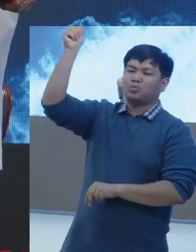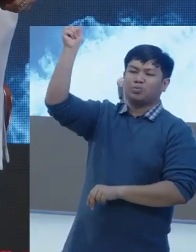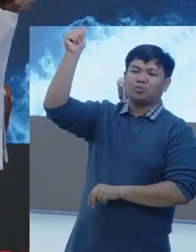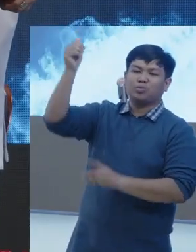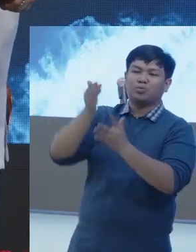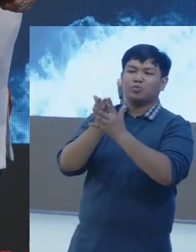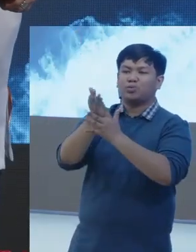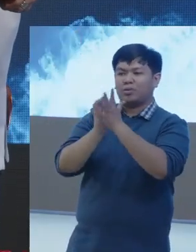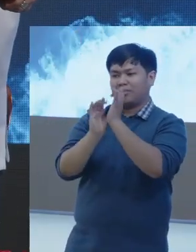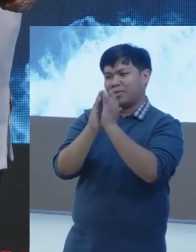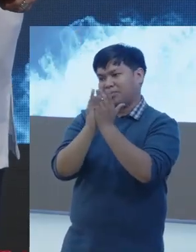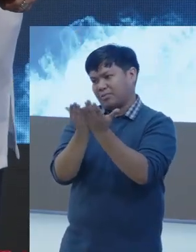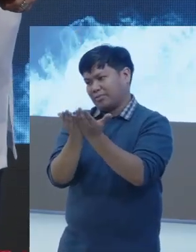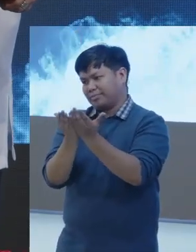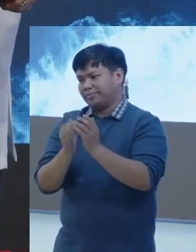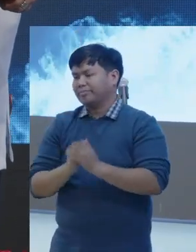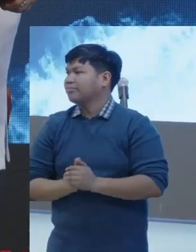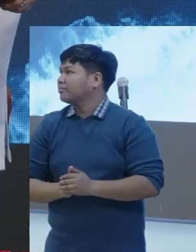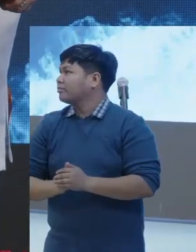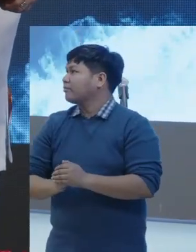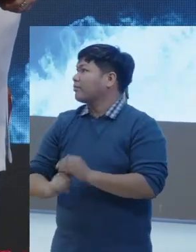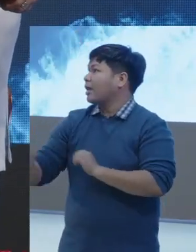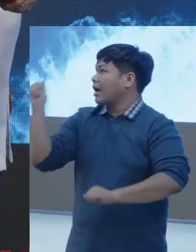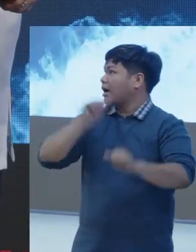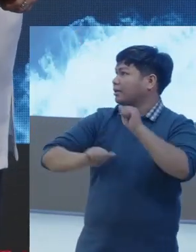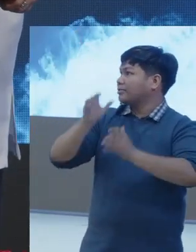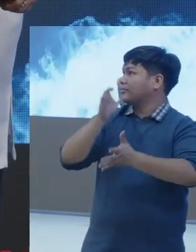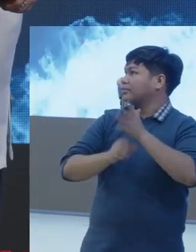Sabi sa Acts 11:18,